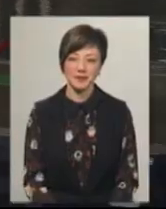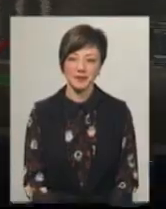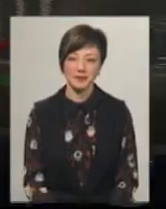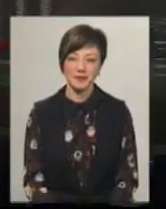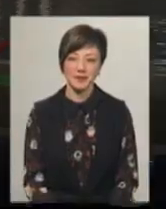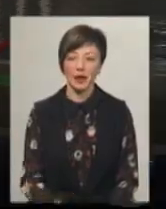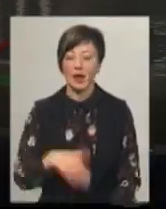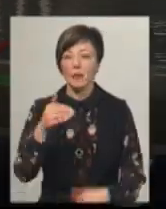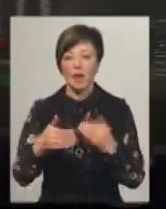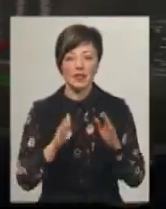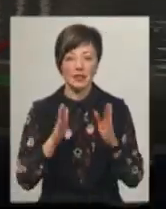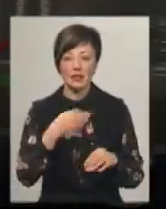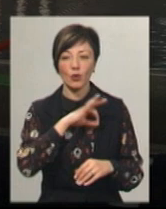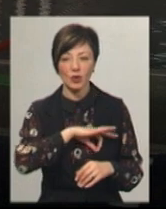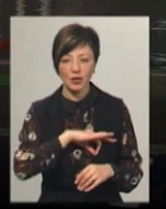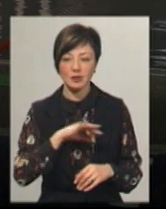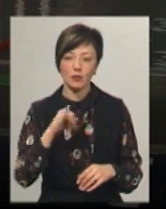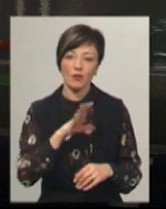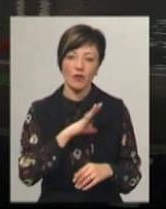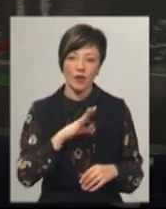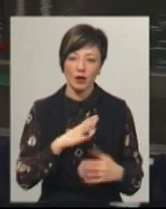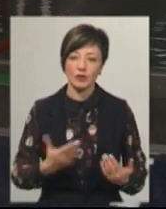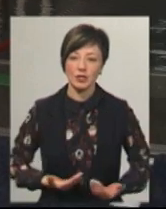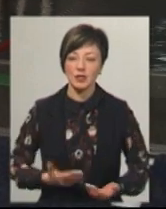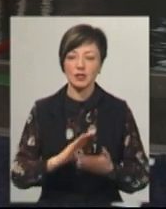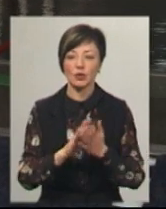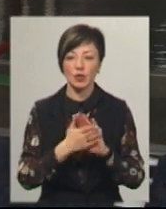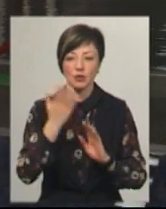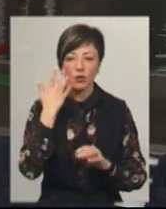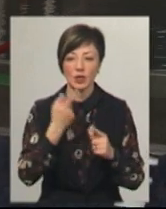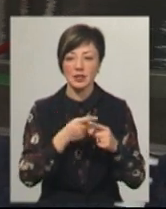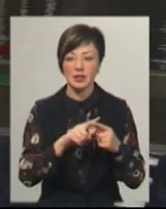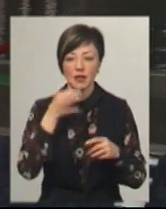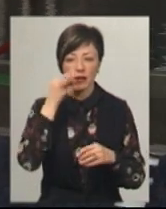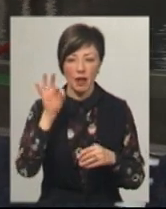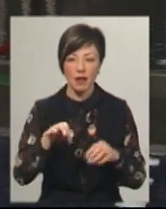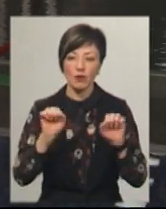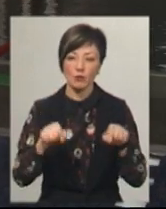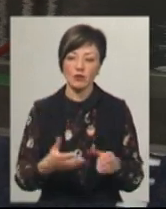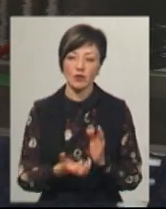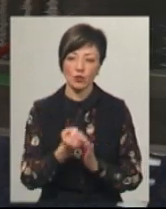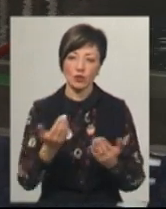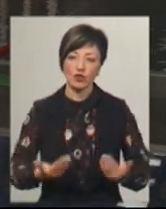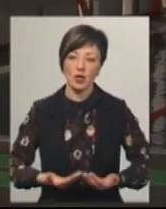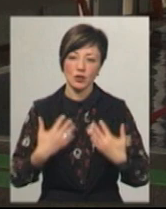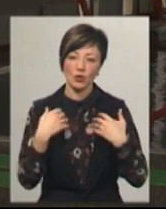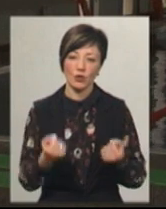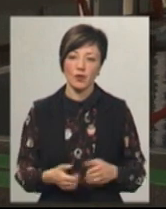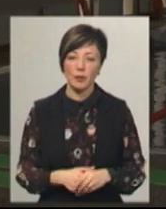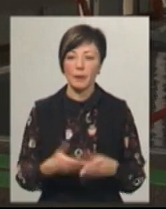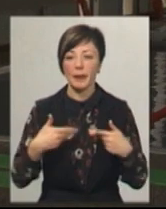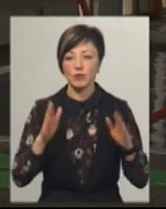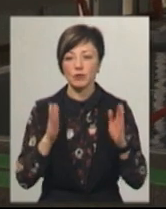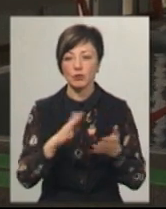Плавати, да, це не тільки корисно, а бувають в житті ситуації, коли оцей навик він може врятувати саме життя і здоров'я. Ми